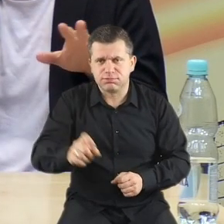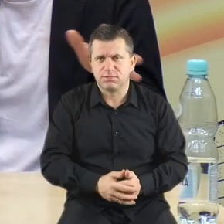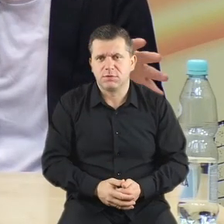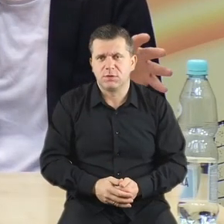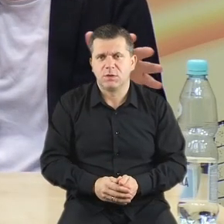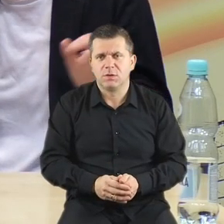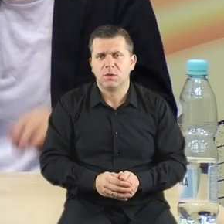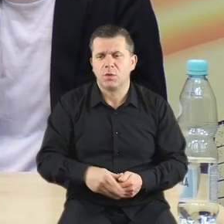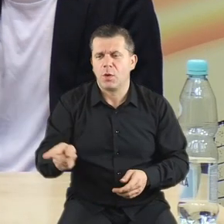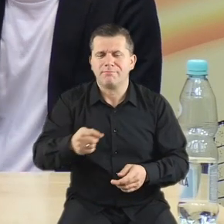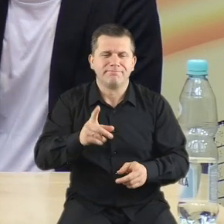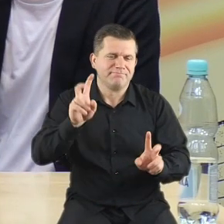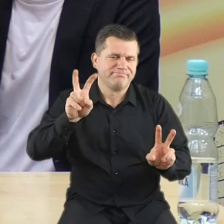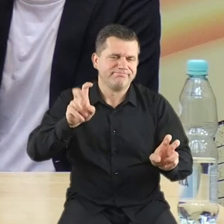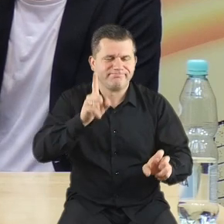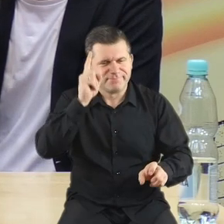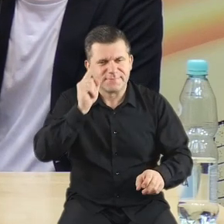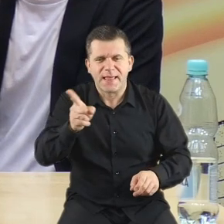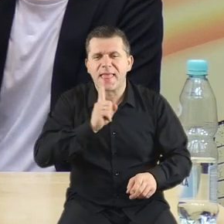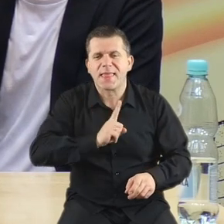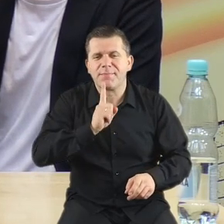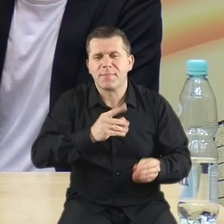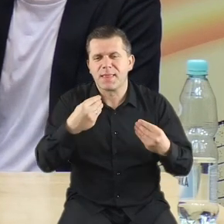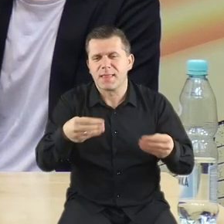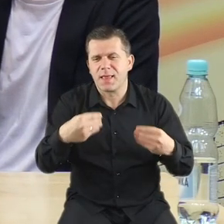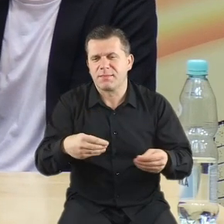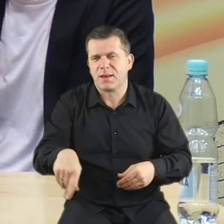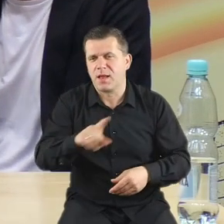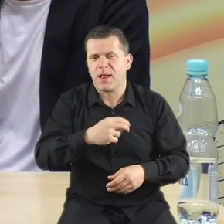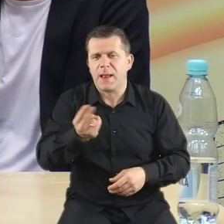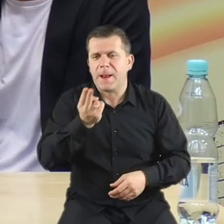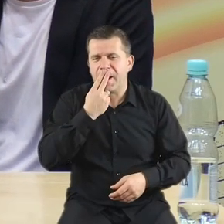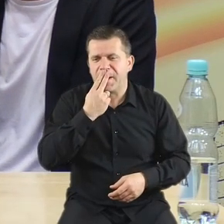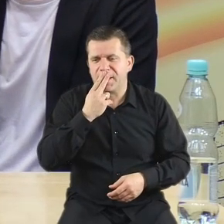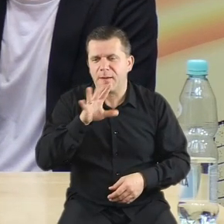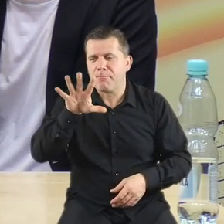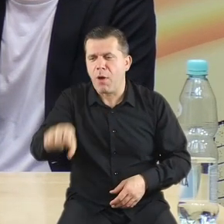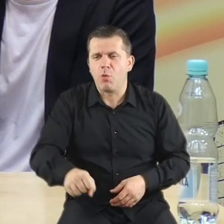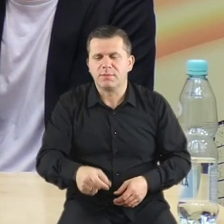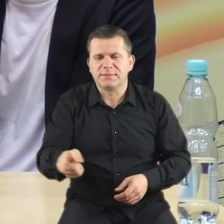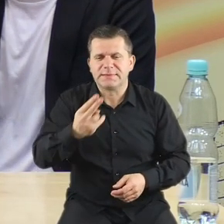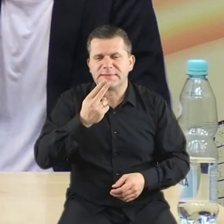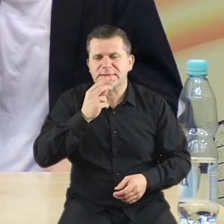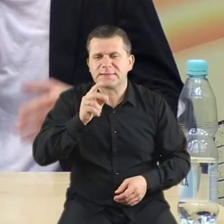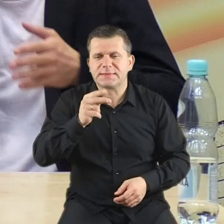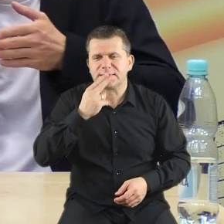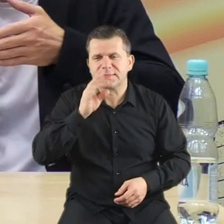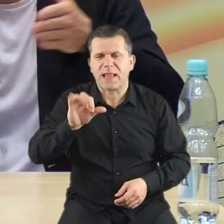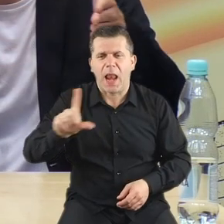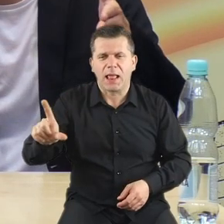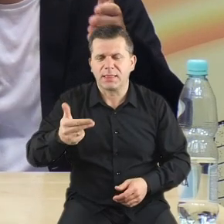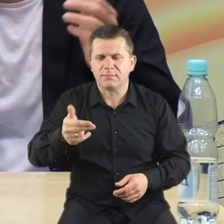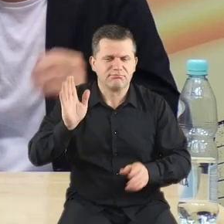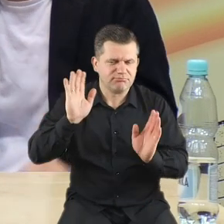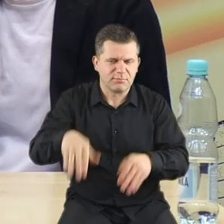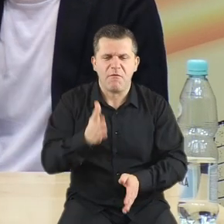to są z tektury. Mówiło się, Hitler połknie Stalina i się wyżyga. Mówiło się, wojna przejdzie